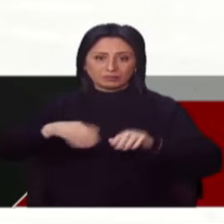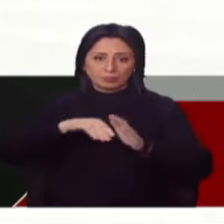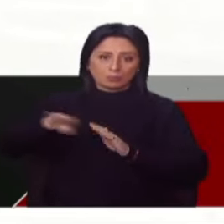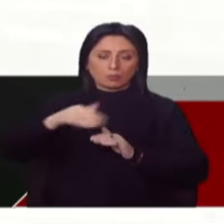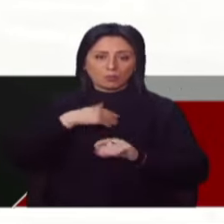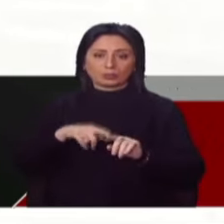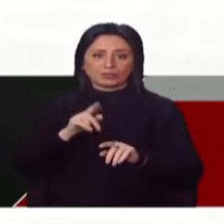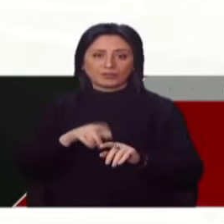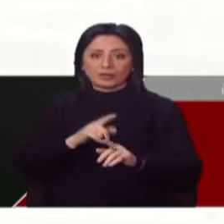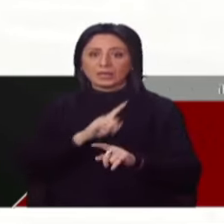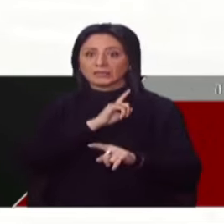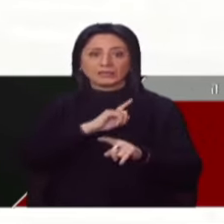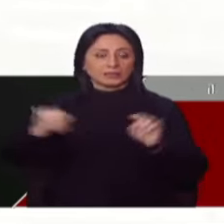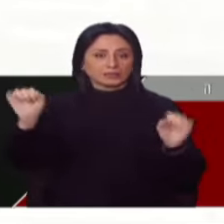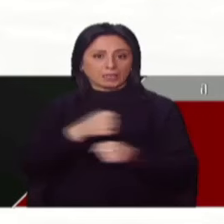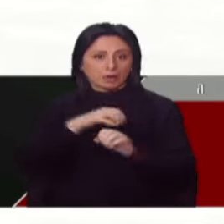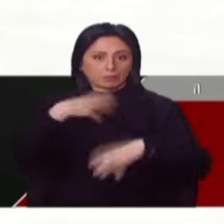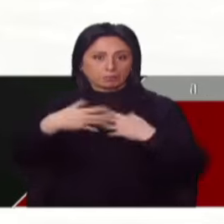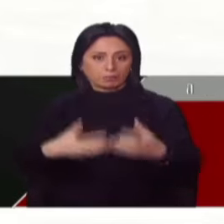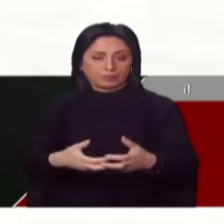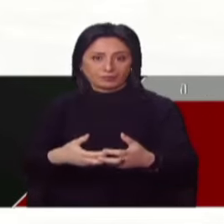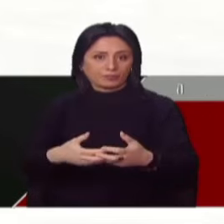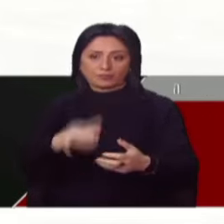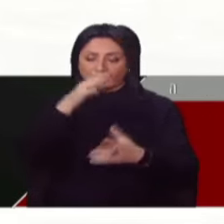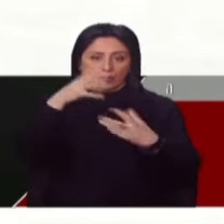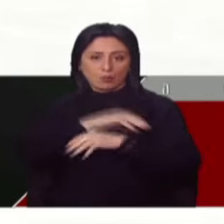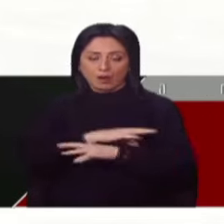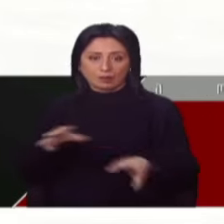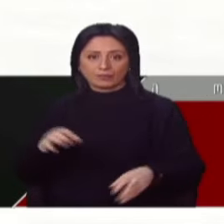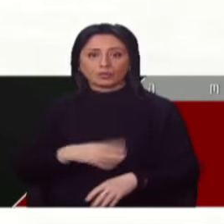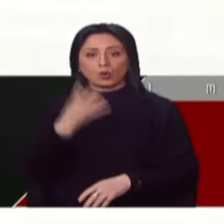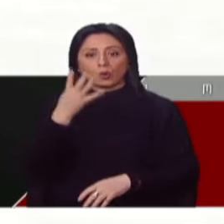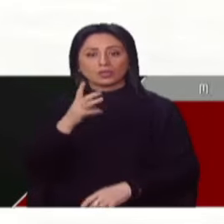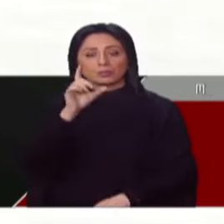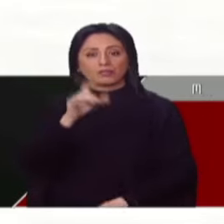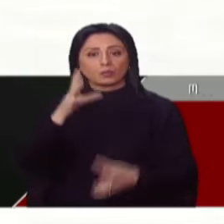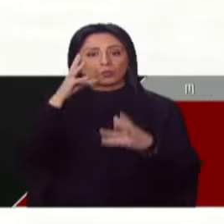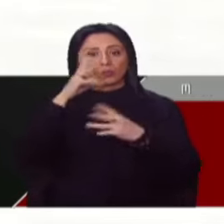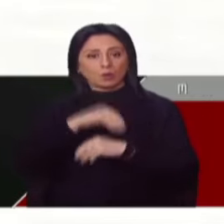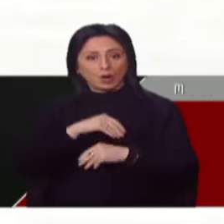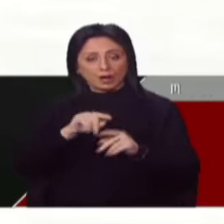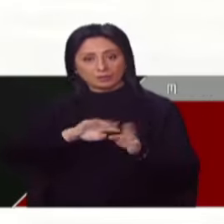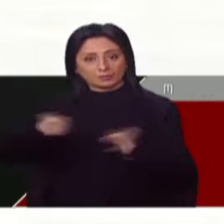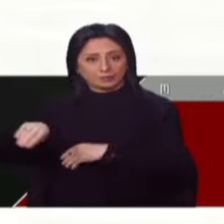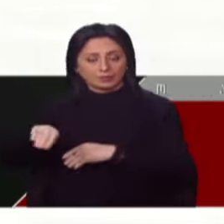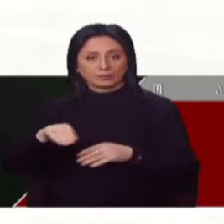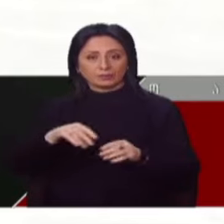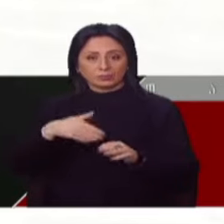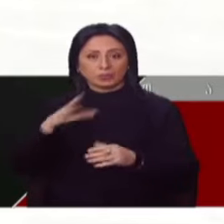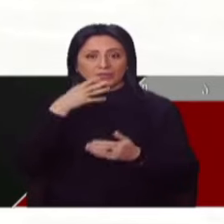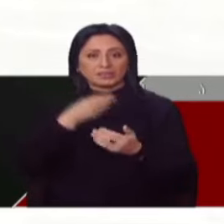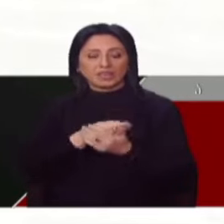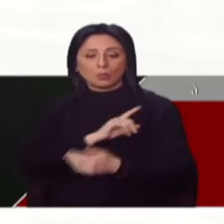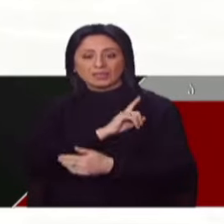ზვას, მაგრამ სისტრაფე ვერ განახორციელა და ვერ მოახერხა. 4 ადამიანმა მოახერხა გადარჩენა. მათ